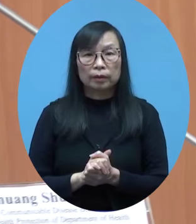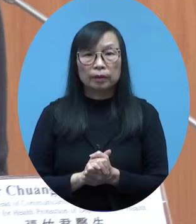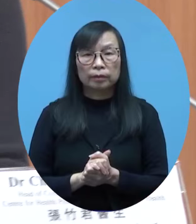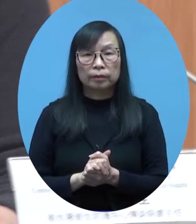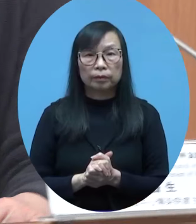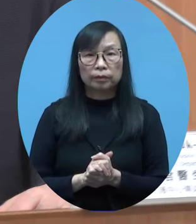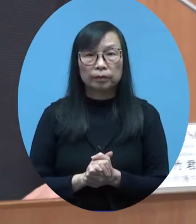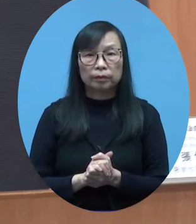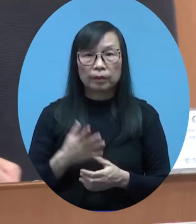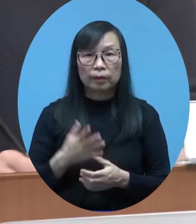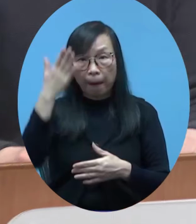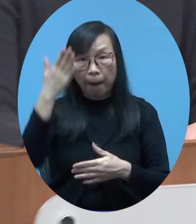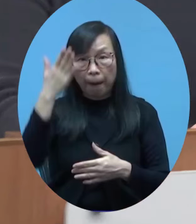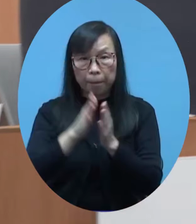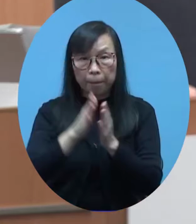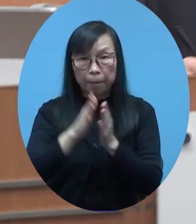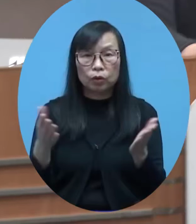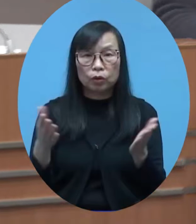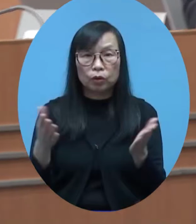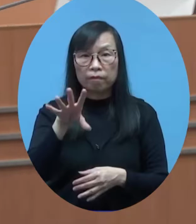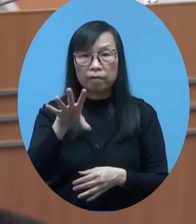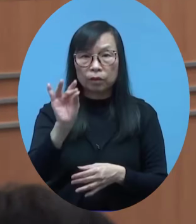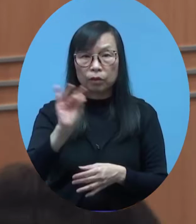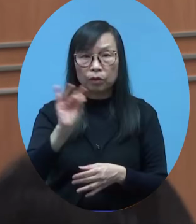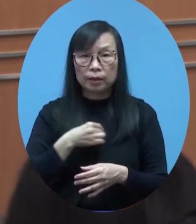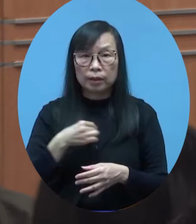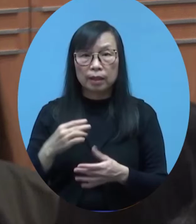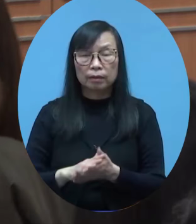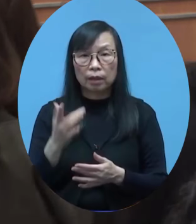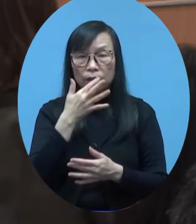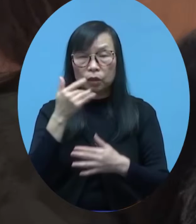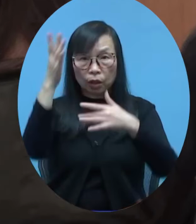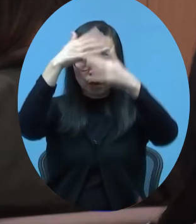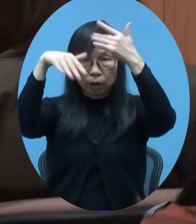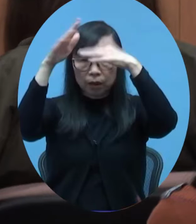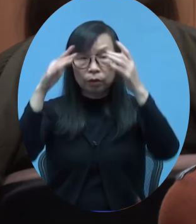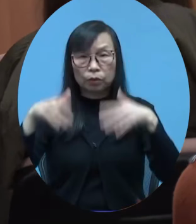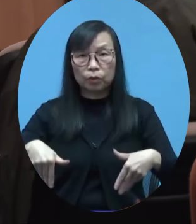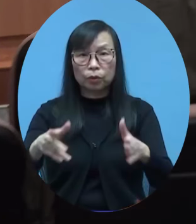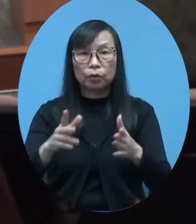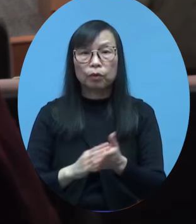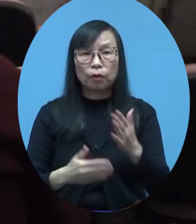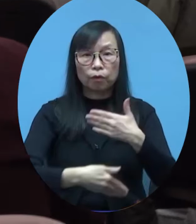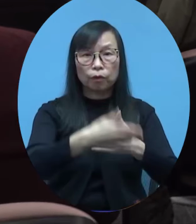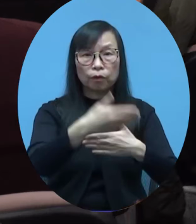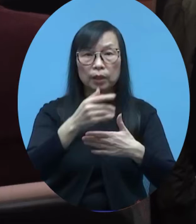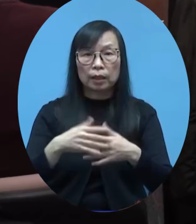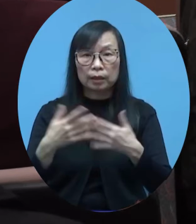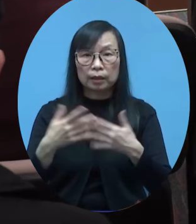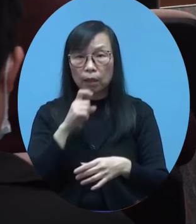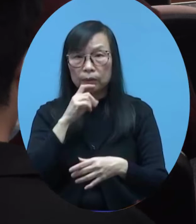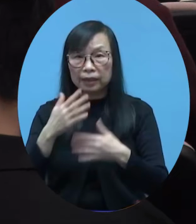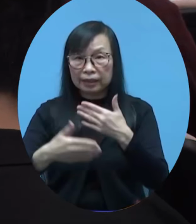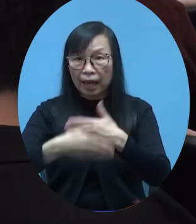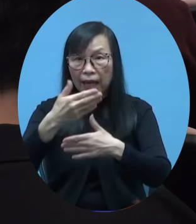張醫生，你有明白？我想問翻張醫生咧，嗰個彩雲村公宅樓咧，其實而家係咪有一啲大廈需要強制檢